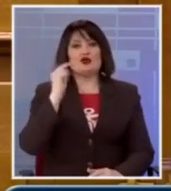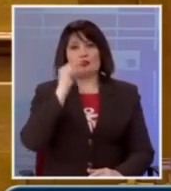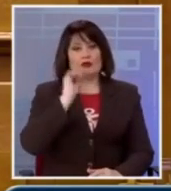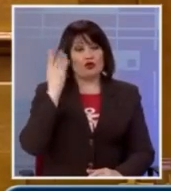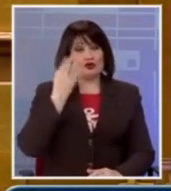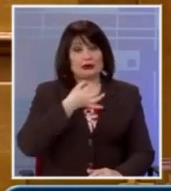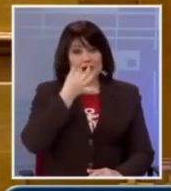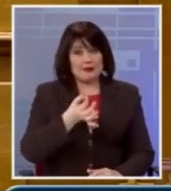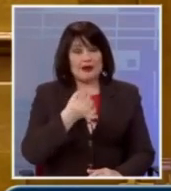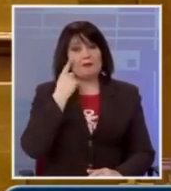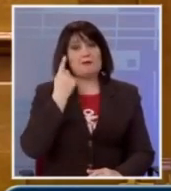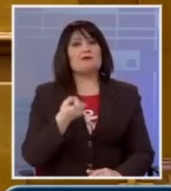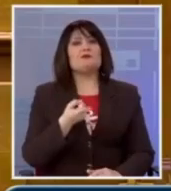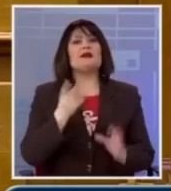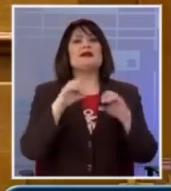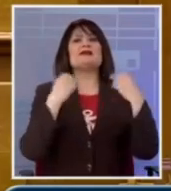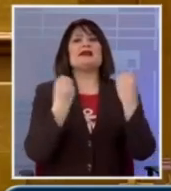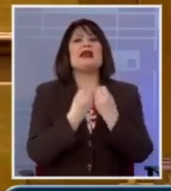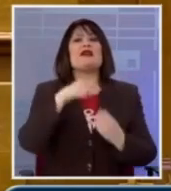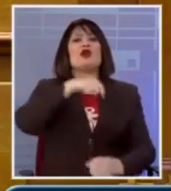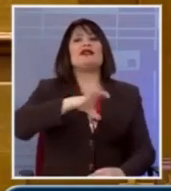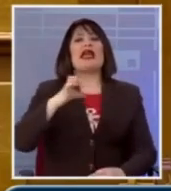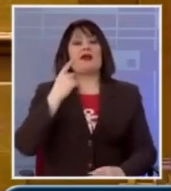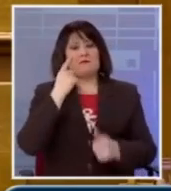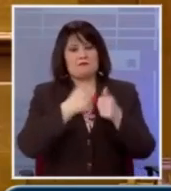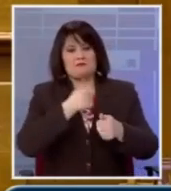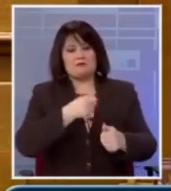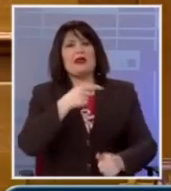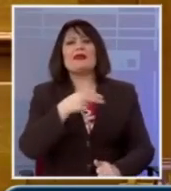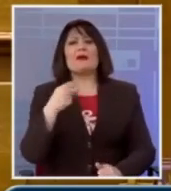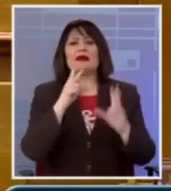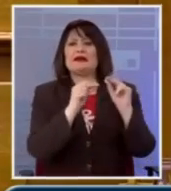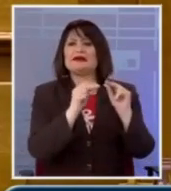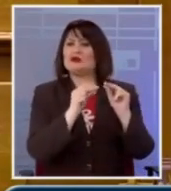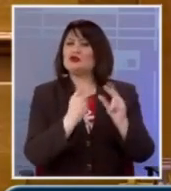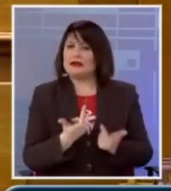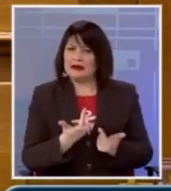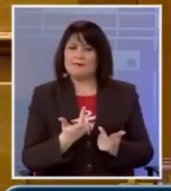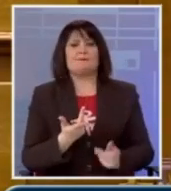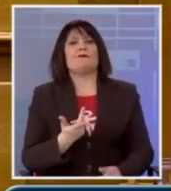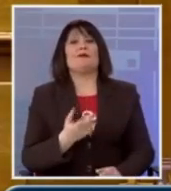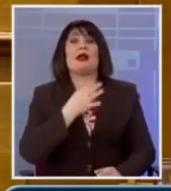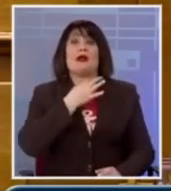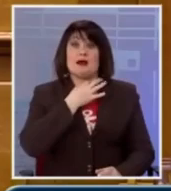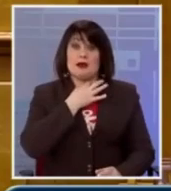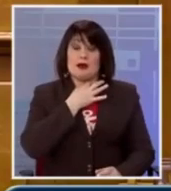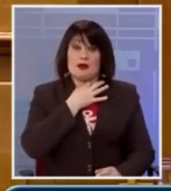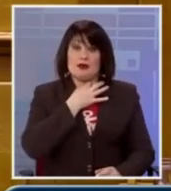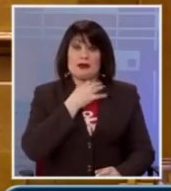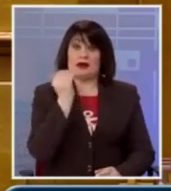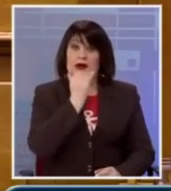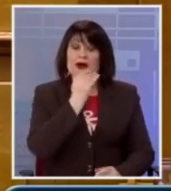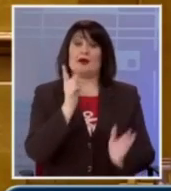πρωθυπουργός, παρακολουθούσε το συνέδριο του ΤΕΕ. Ένα από τα θέματα που συζητούσαν η αναγκαιότητα